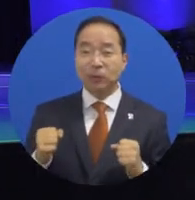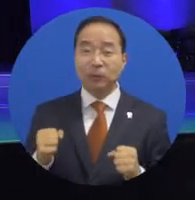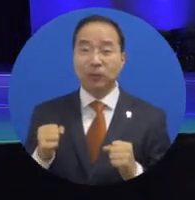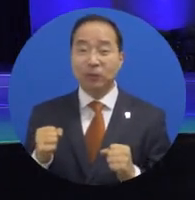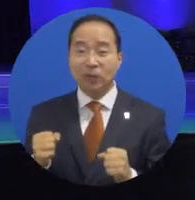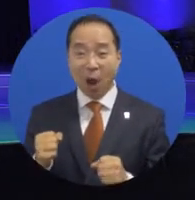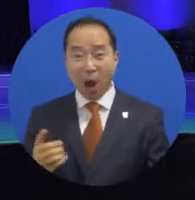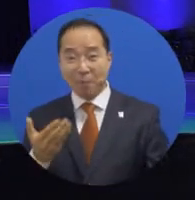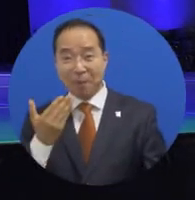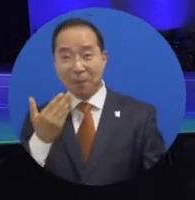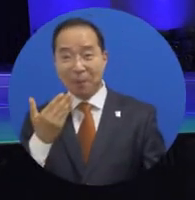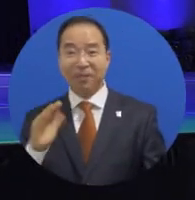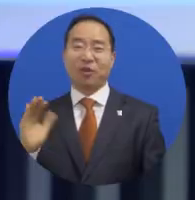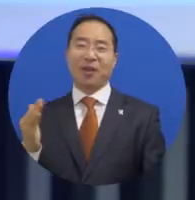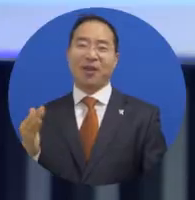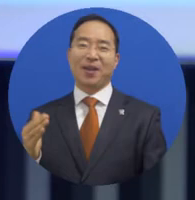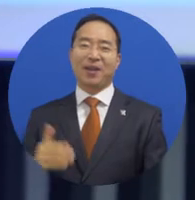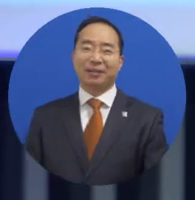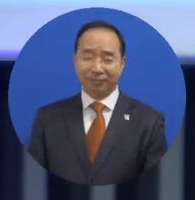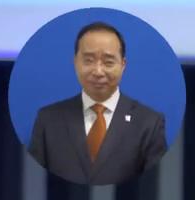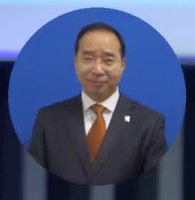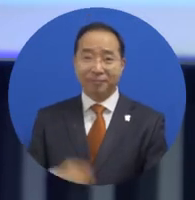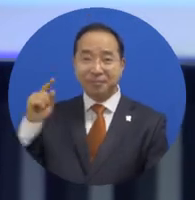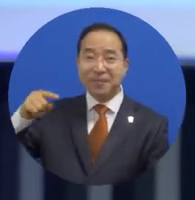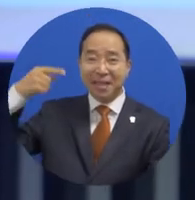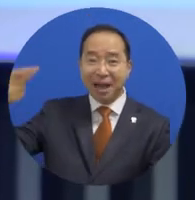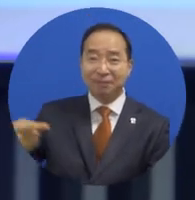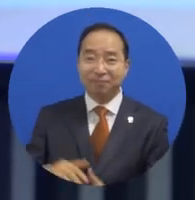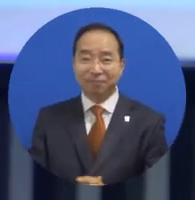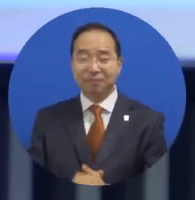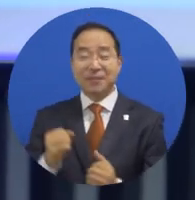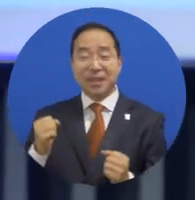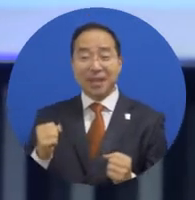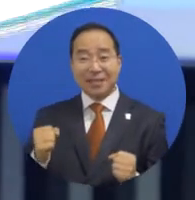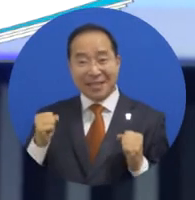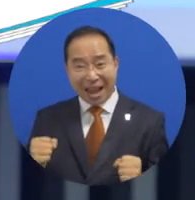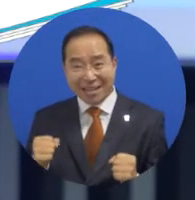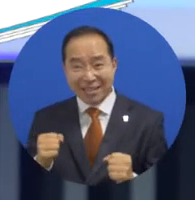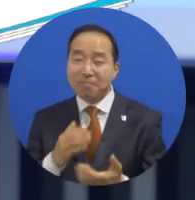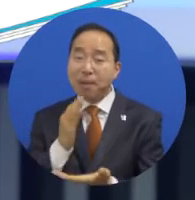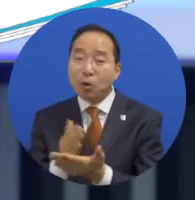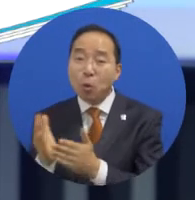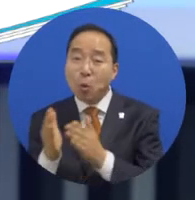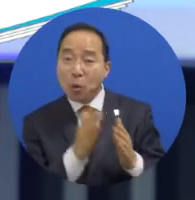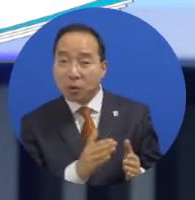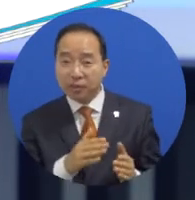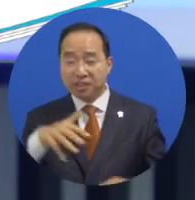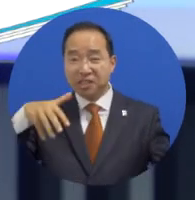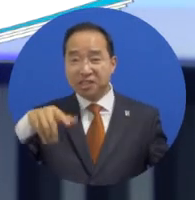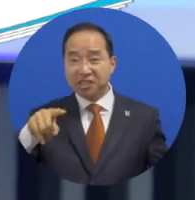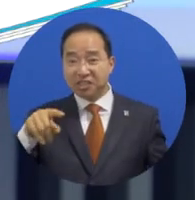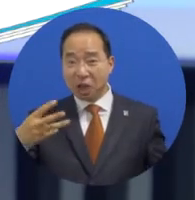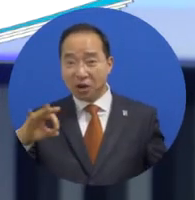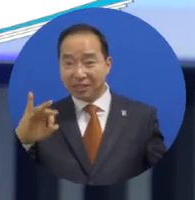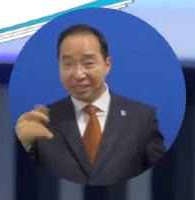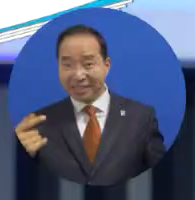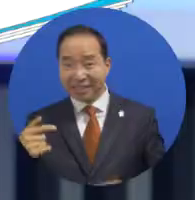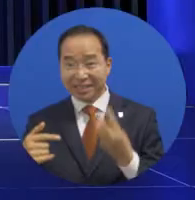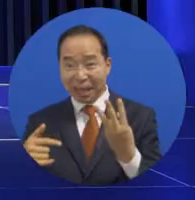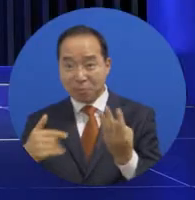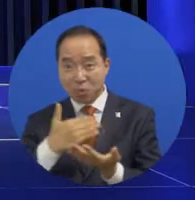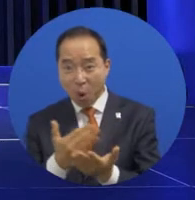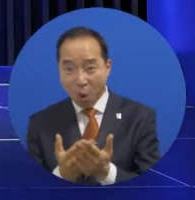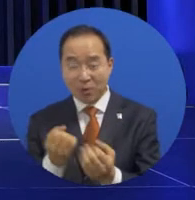아는 사람이 됐습니다. 그래서 이번에는 달리기 대회가 아니라 철인 3종 대회를 신청을